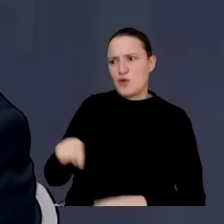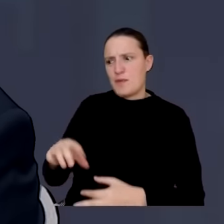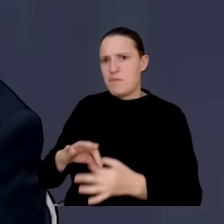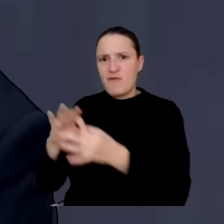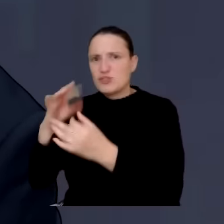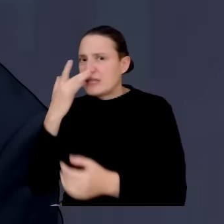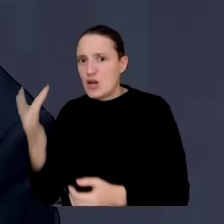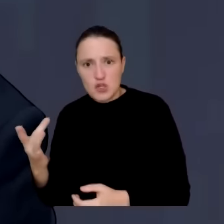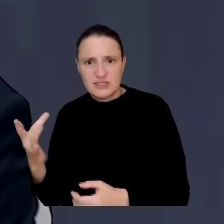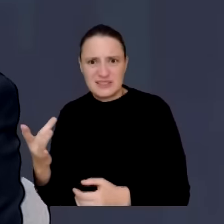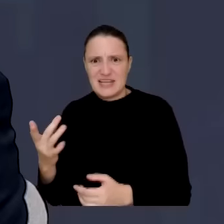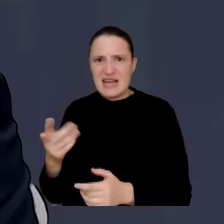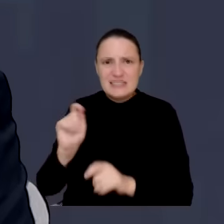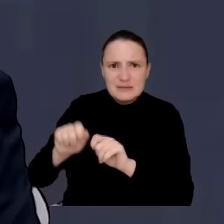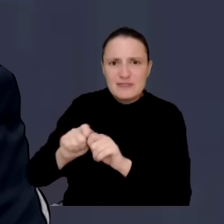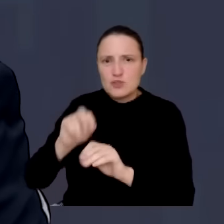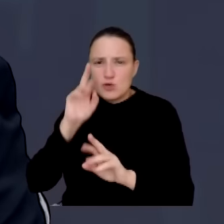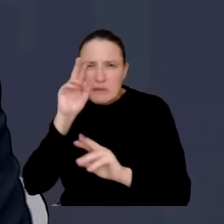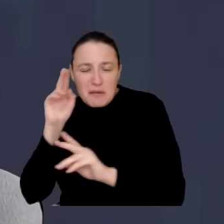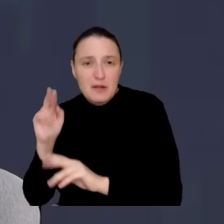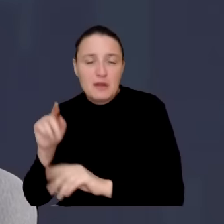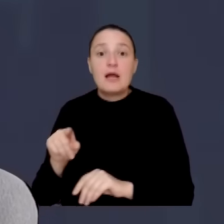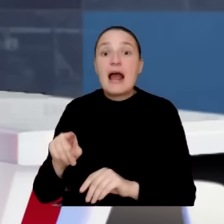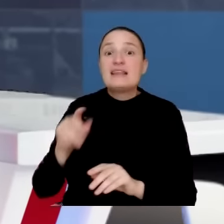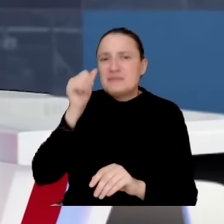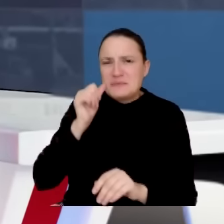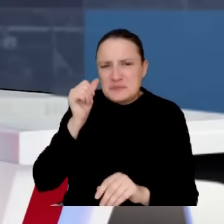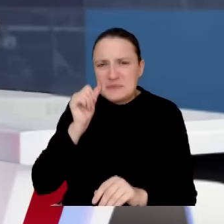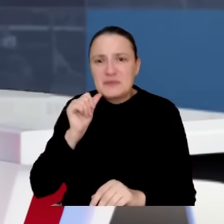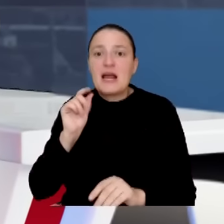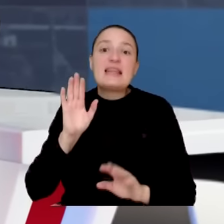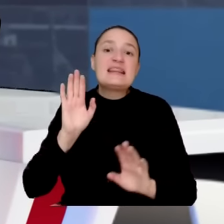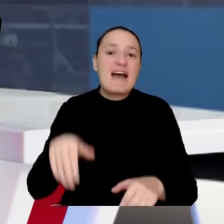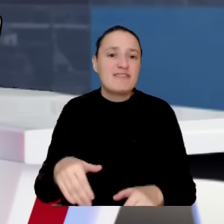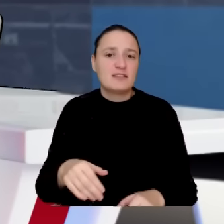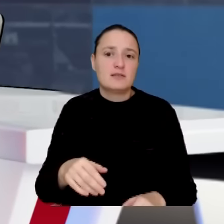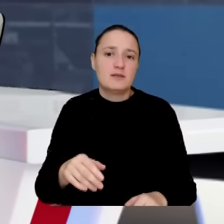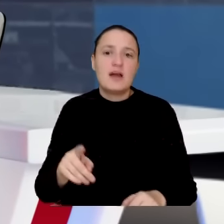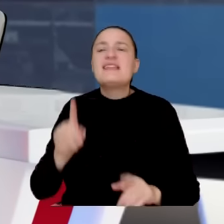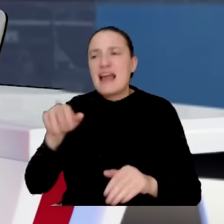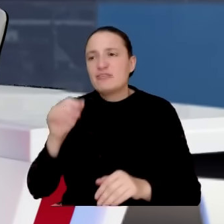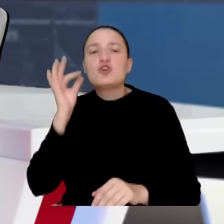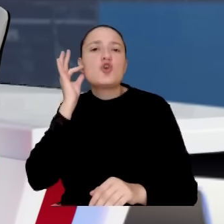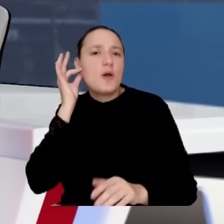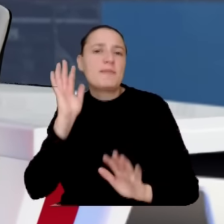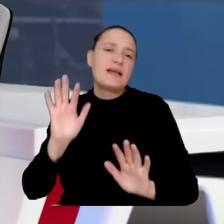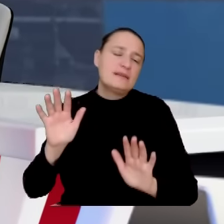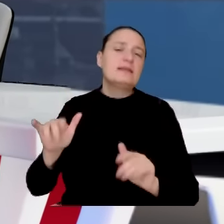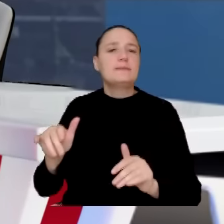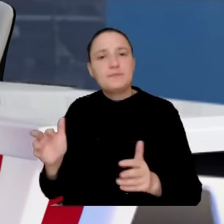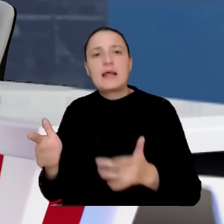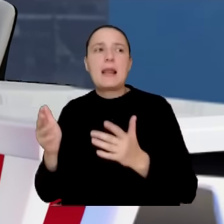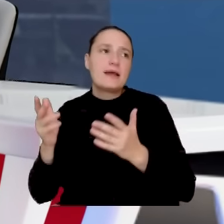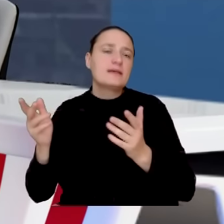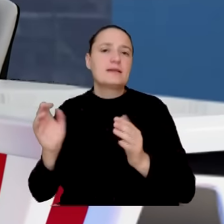rosyjskich również No przepraszam za słowo ale nawet panią le le obz interweniowali Francuzi